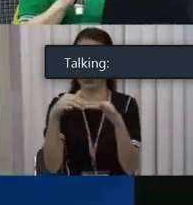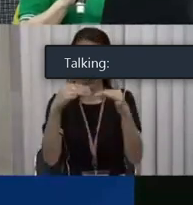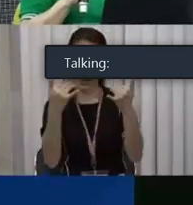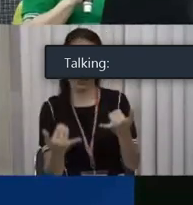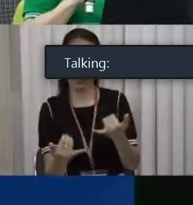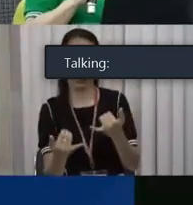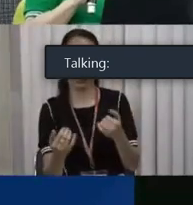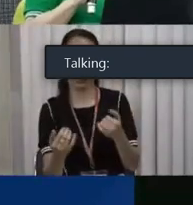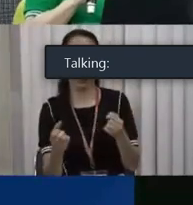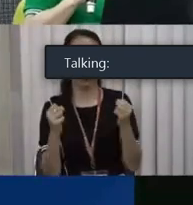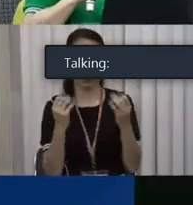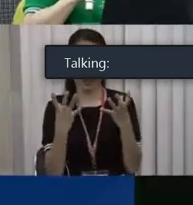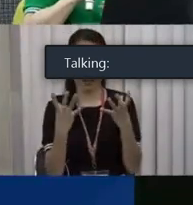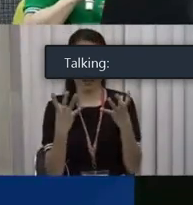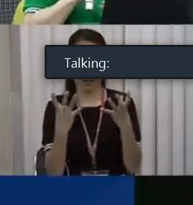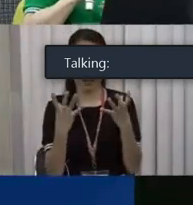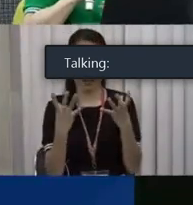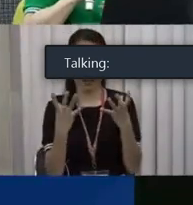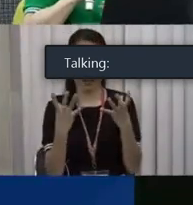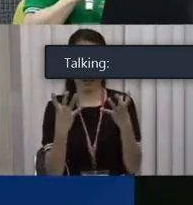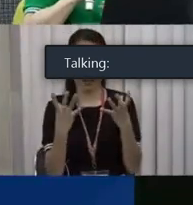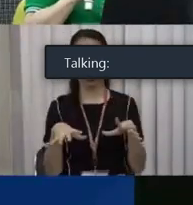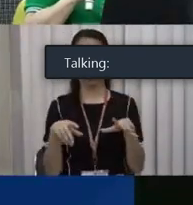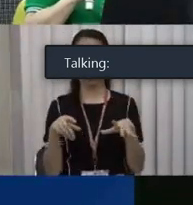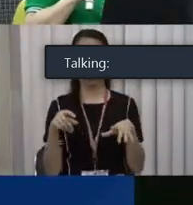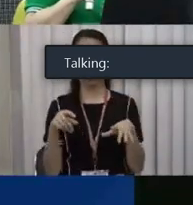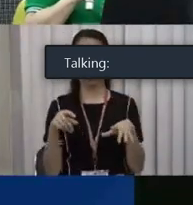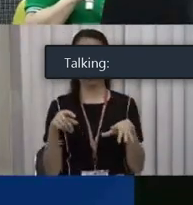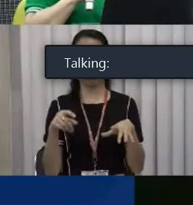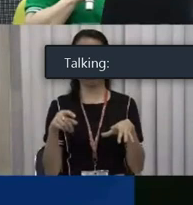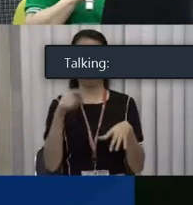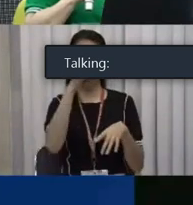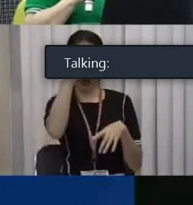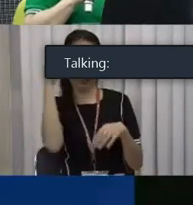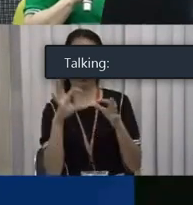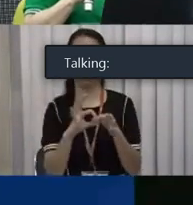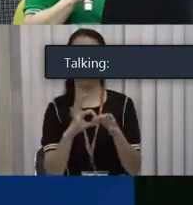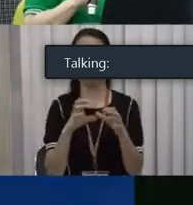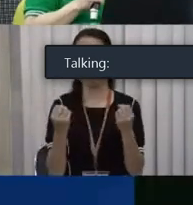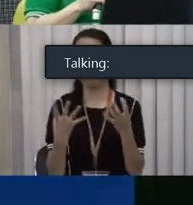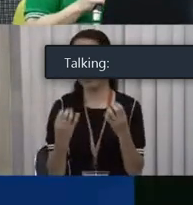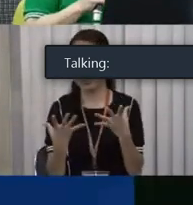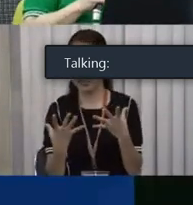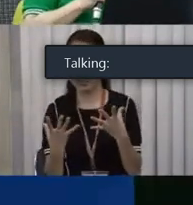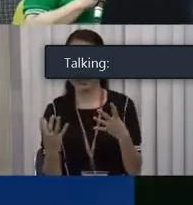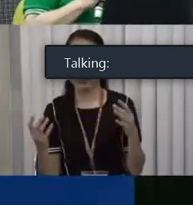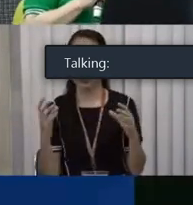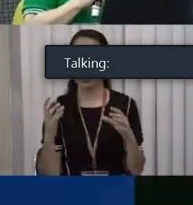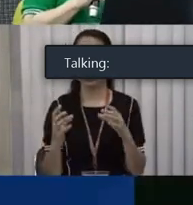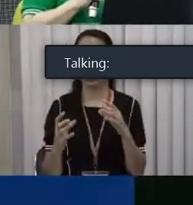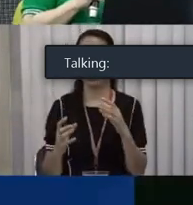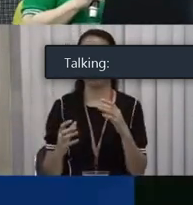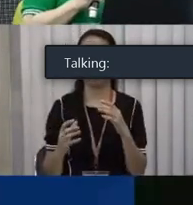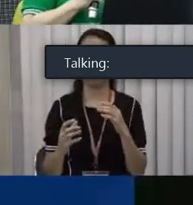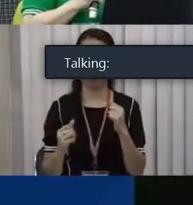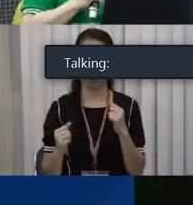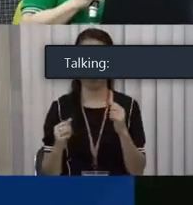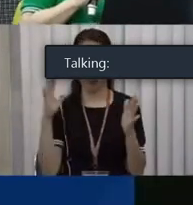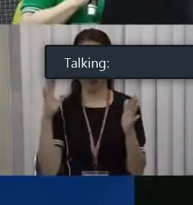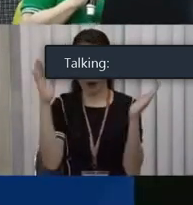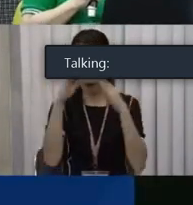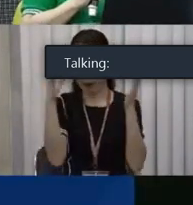labi na karon nga daghay na shock tungod sa mga tungod sa challenges nga atong giatubang, no? Tungod sa